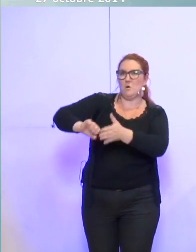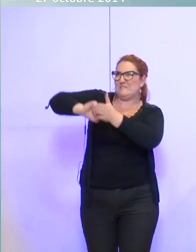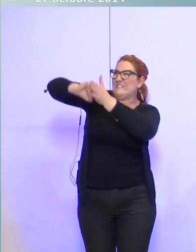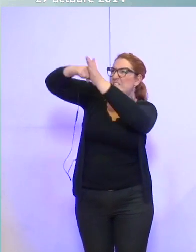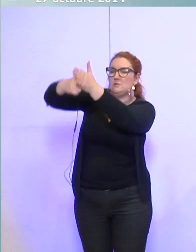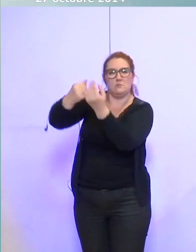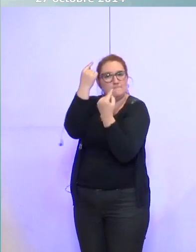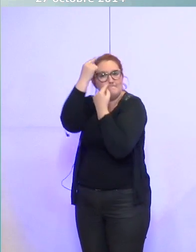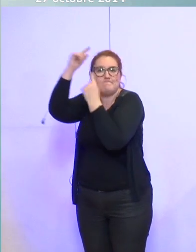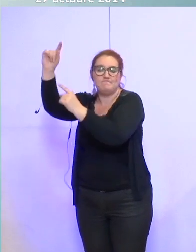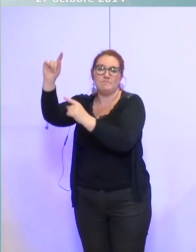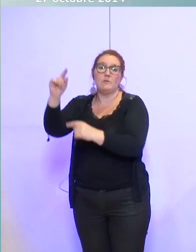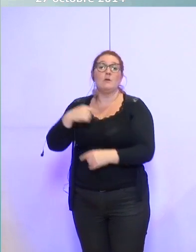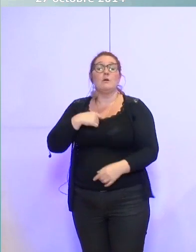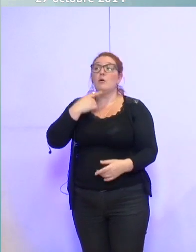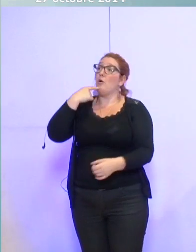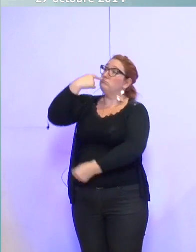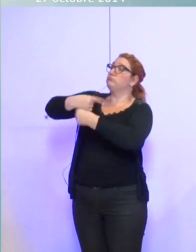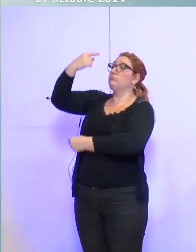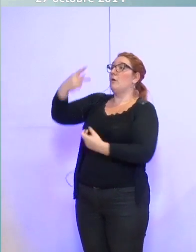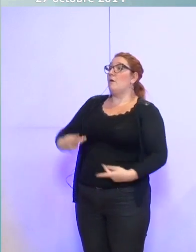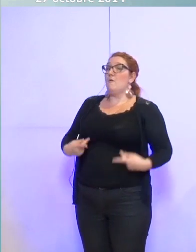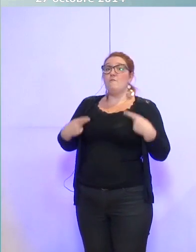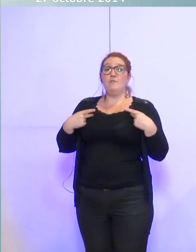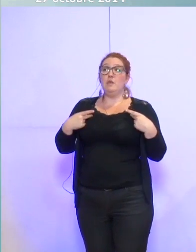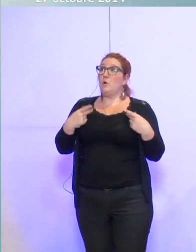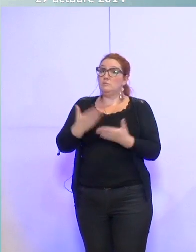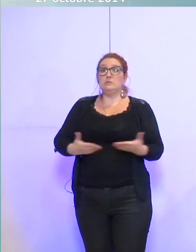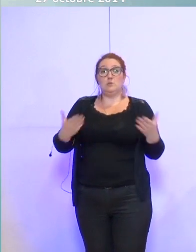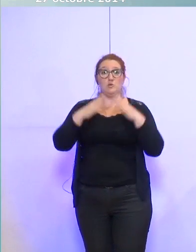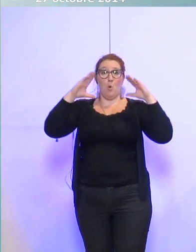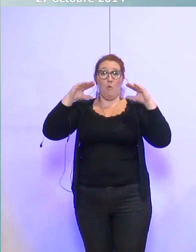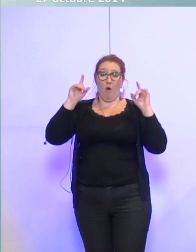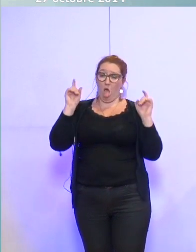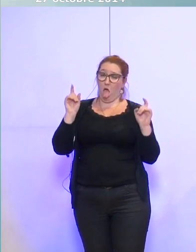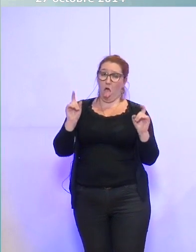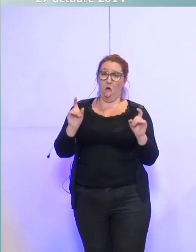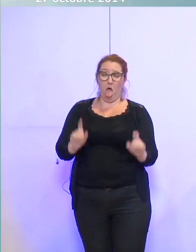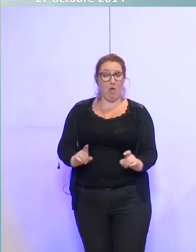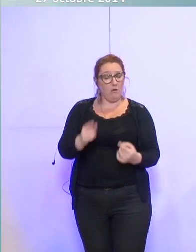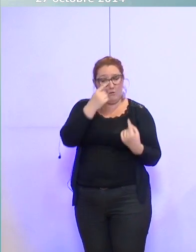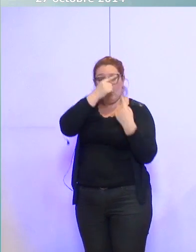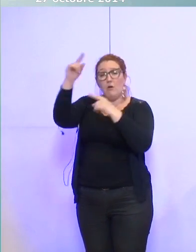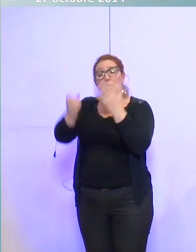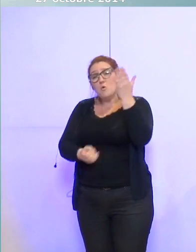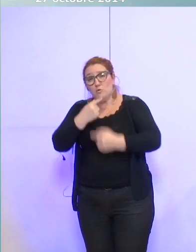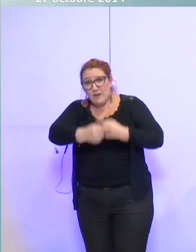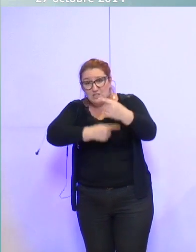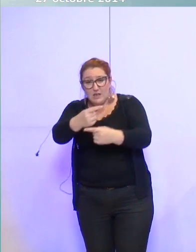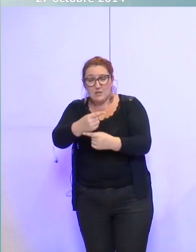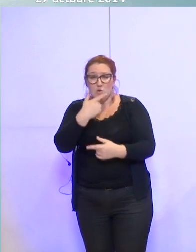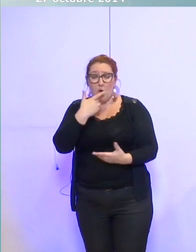austéritaire qui veut que nous soyons condamnés, finalement, à vivre toujours moins bien et qui condamne les nouvelles générations à des